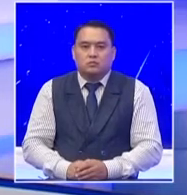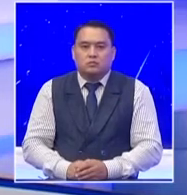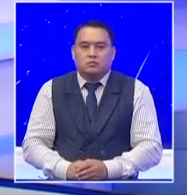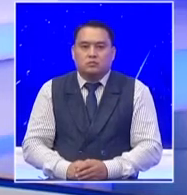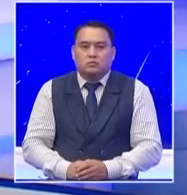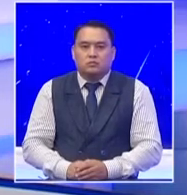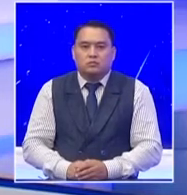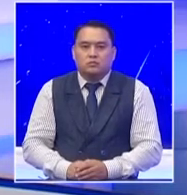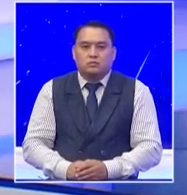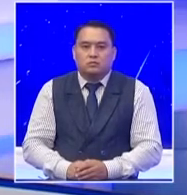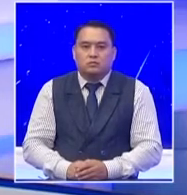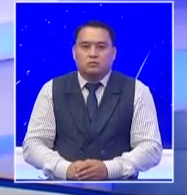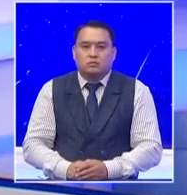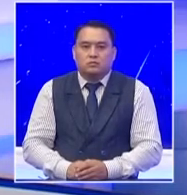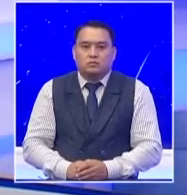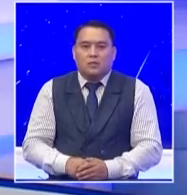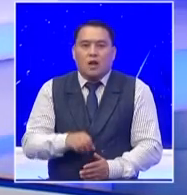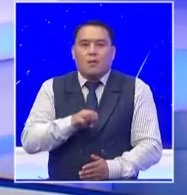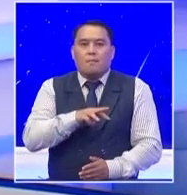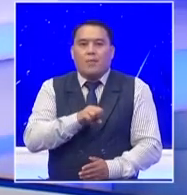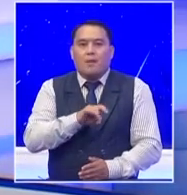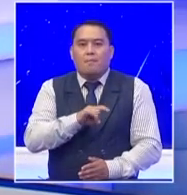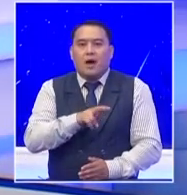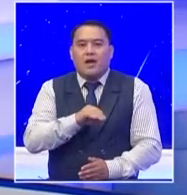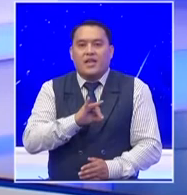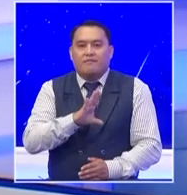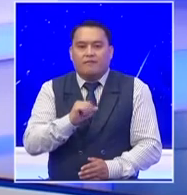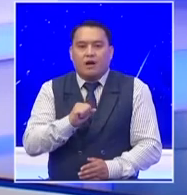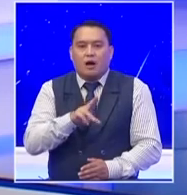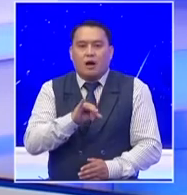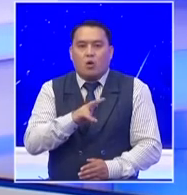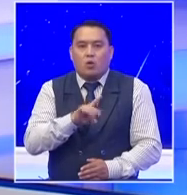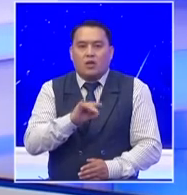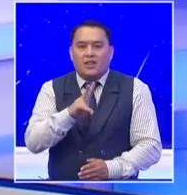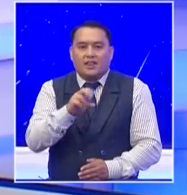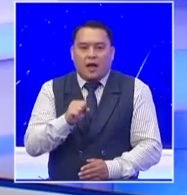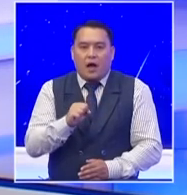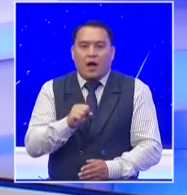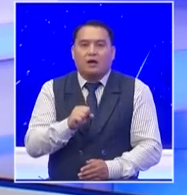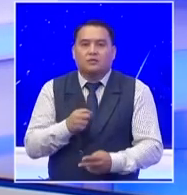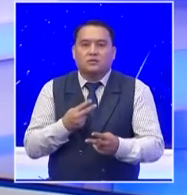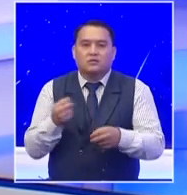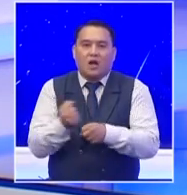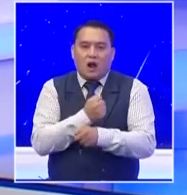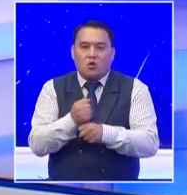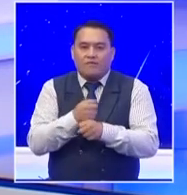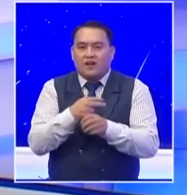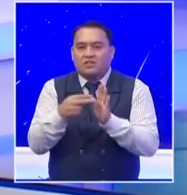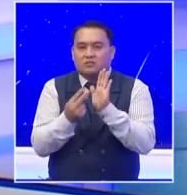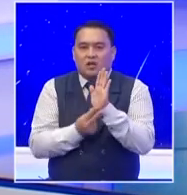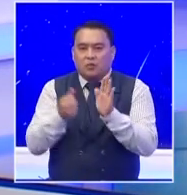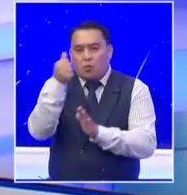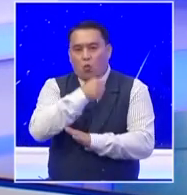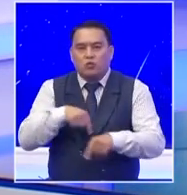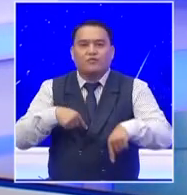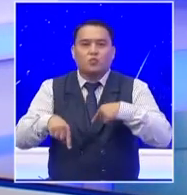Новый поворот в деле футболистов Павла Мамаева и Александра Кокорина, которые получили реальные сроки за драки в октябре 2018